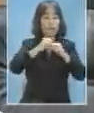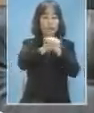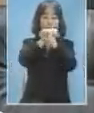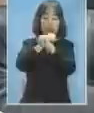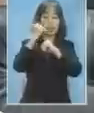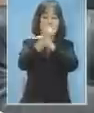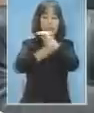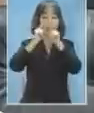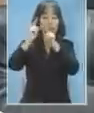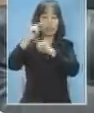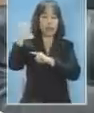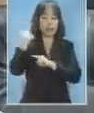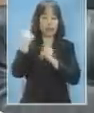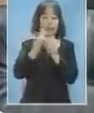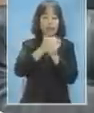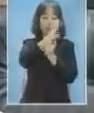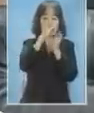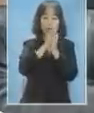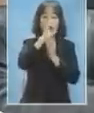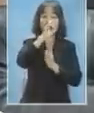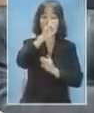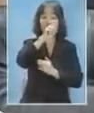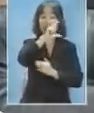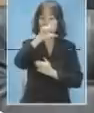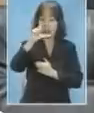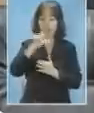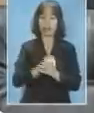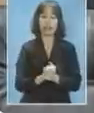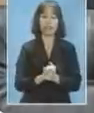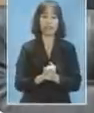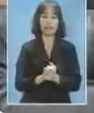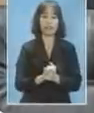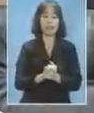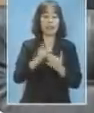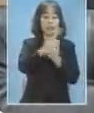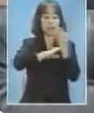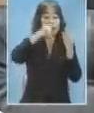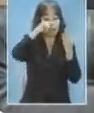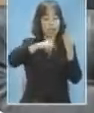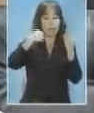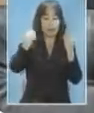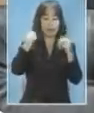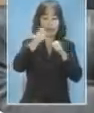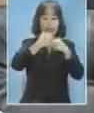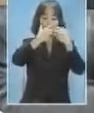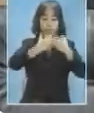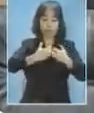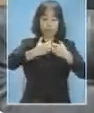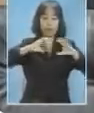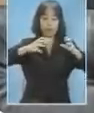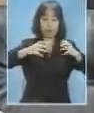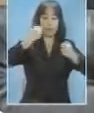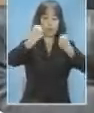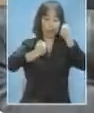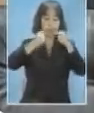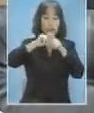มีมูลค่า700ล้านบาทต่อปีประเทศไทยมีฐานการผลิตยานยนต์และชิ้นส่